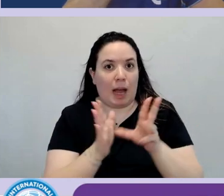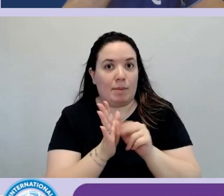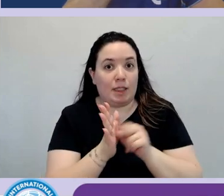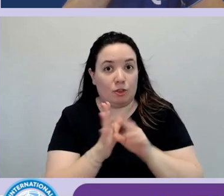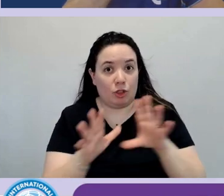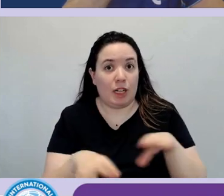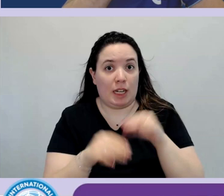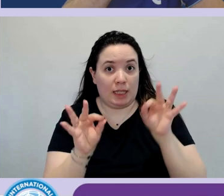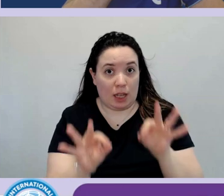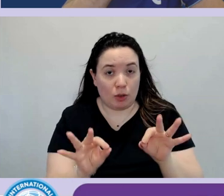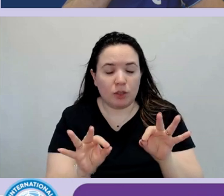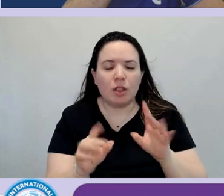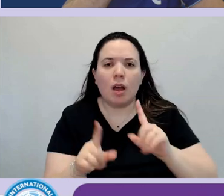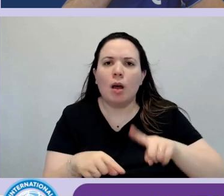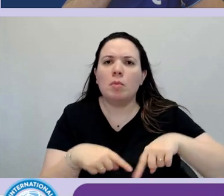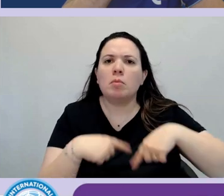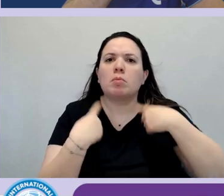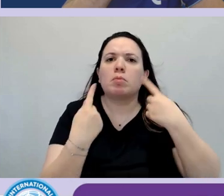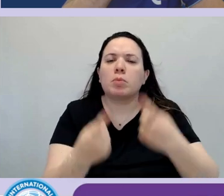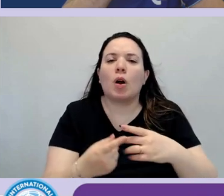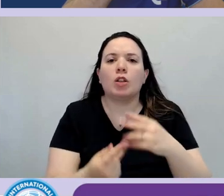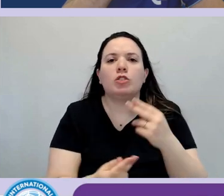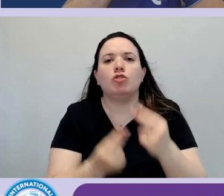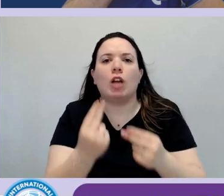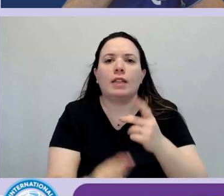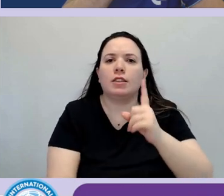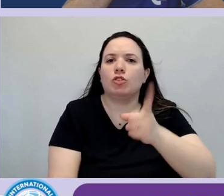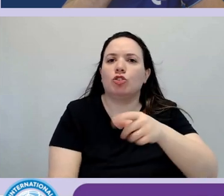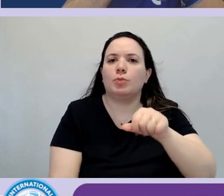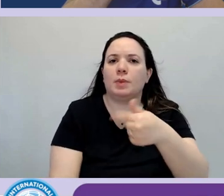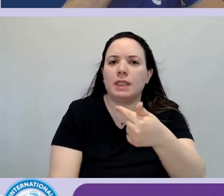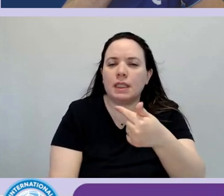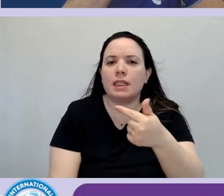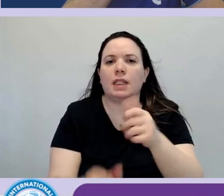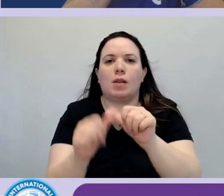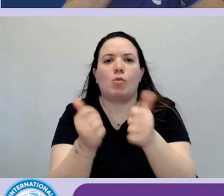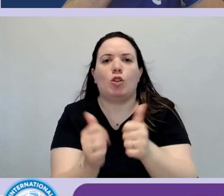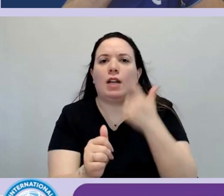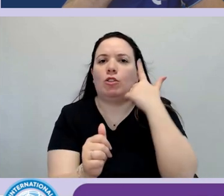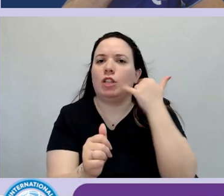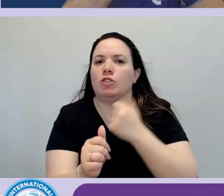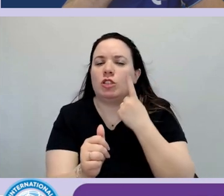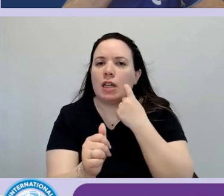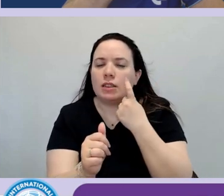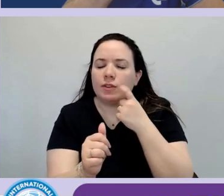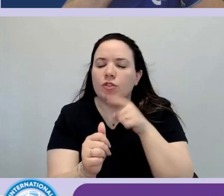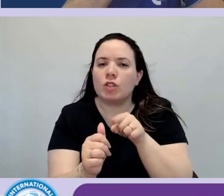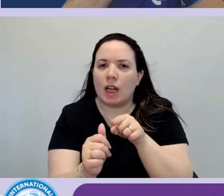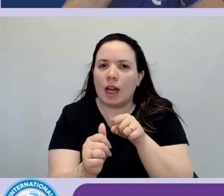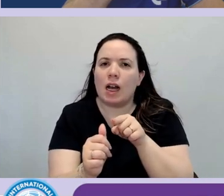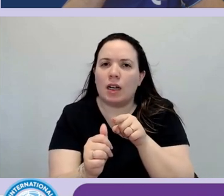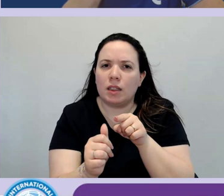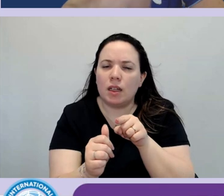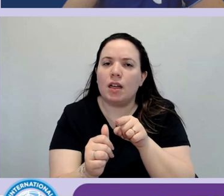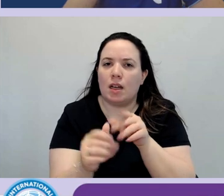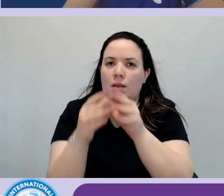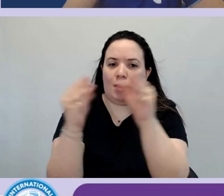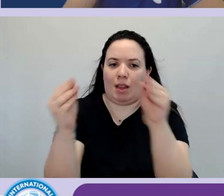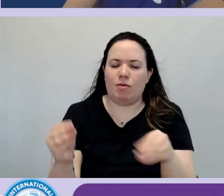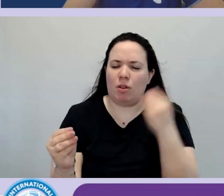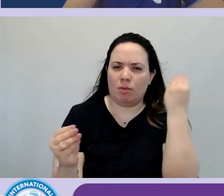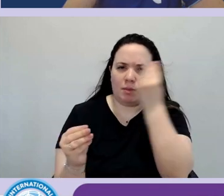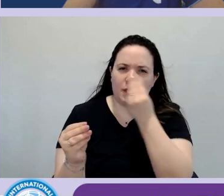Poi Con l'avvento di chat GPT insomma E tutti i modelli di intelligenza artificiale Ecco loro hanno pensato